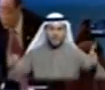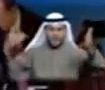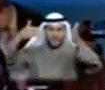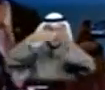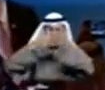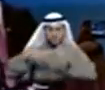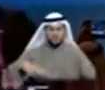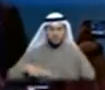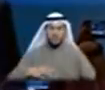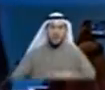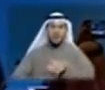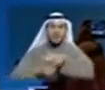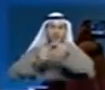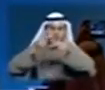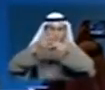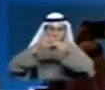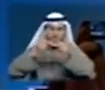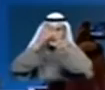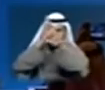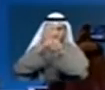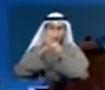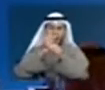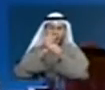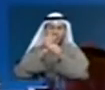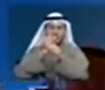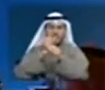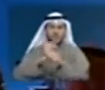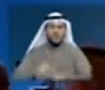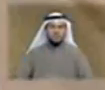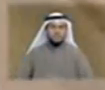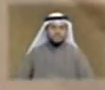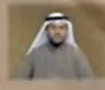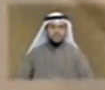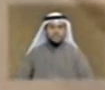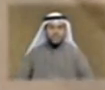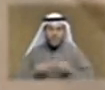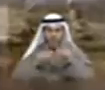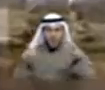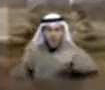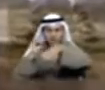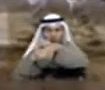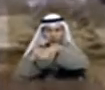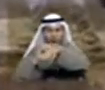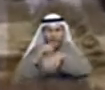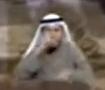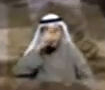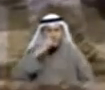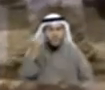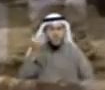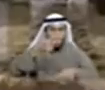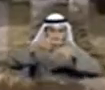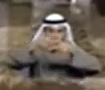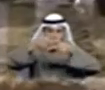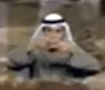صاحب السمو أمير البلاد الشيخ صباح الأحمد الجابر الصباح حفظه الله ورعاه، أعلن سموه عن مساهمة دولة